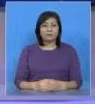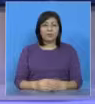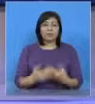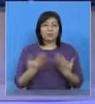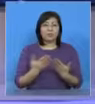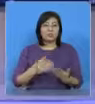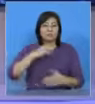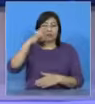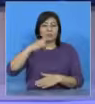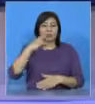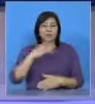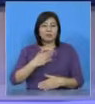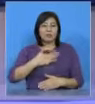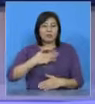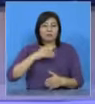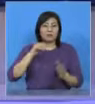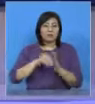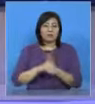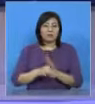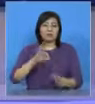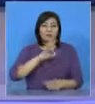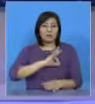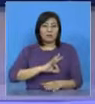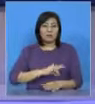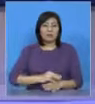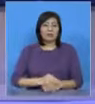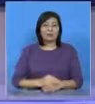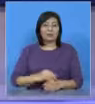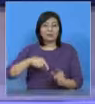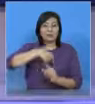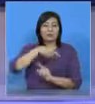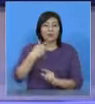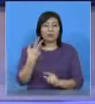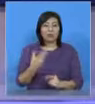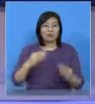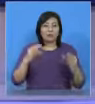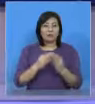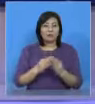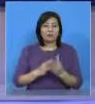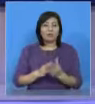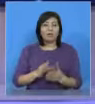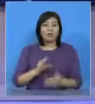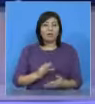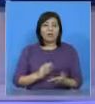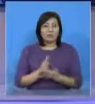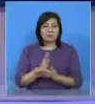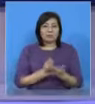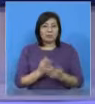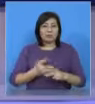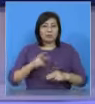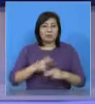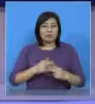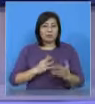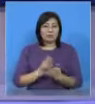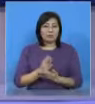В настоящее время в Казахстане активно внедряется применение в практике бизнеса трехкомпонентной интегрированной системы. В данную